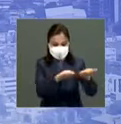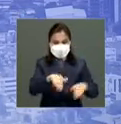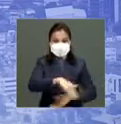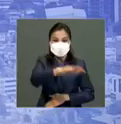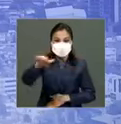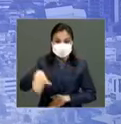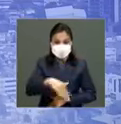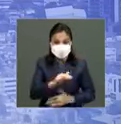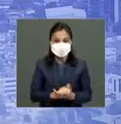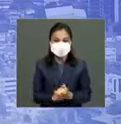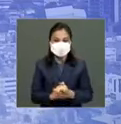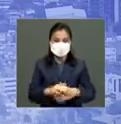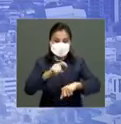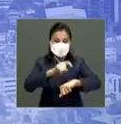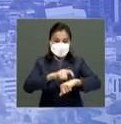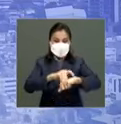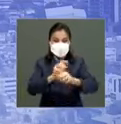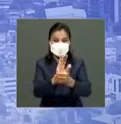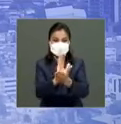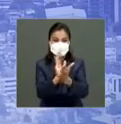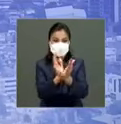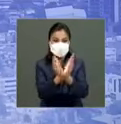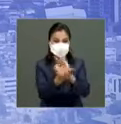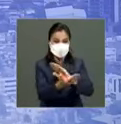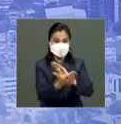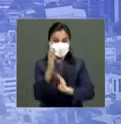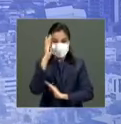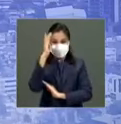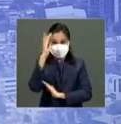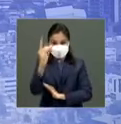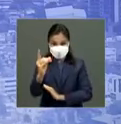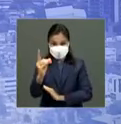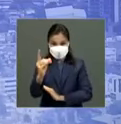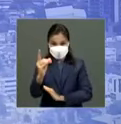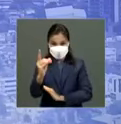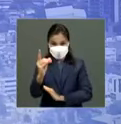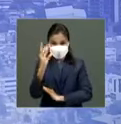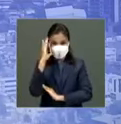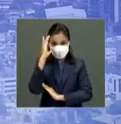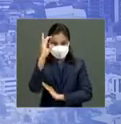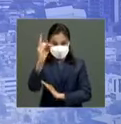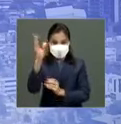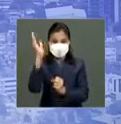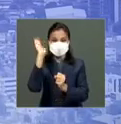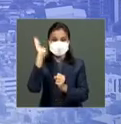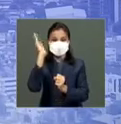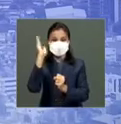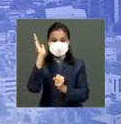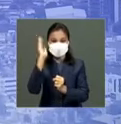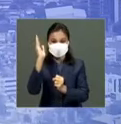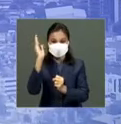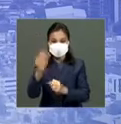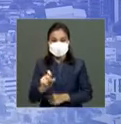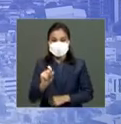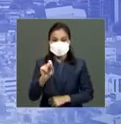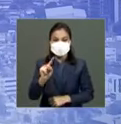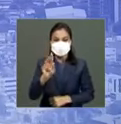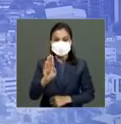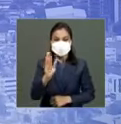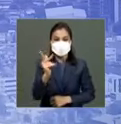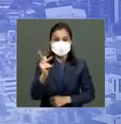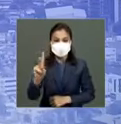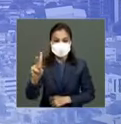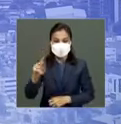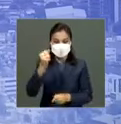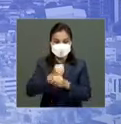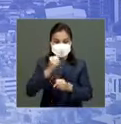ได้ปรับเวลาชนิดนะครับตั้งแต่พรุ่งนี้เป็นต้นไปนะครับการแถลงข่าวนะครับโดยศบค.ที่